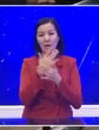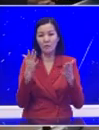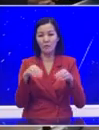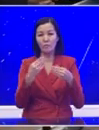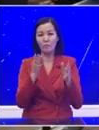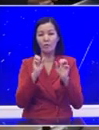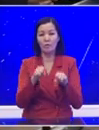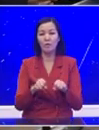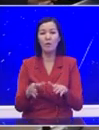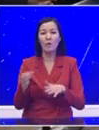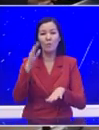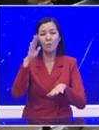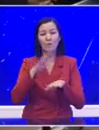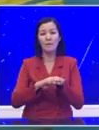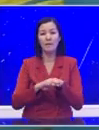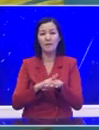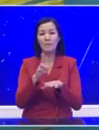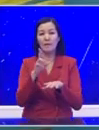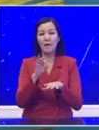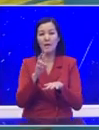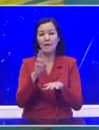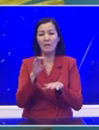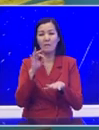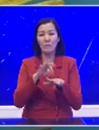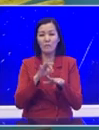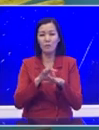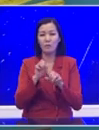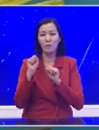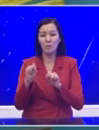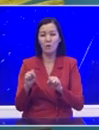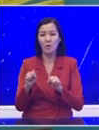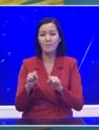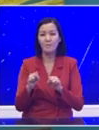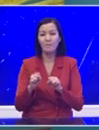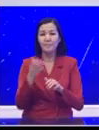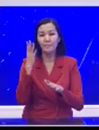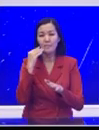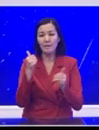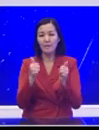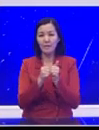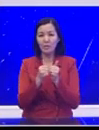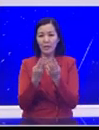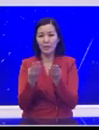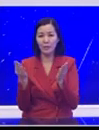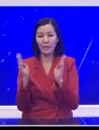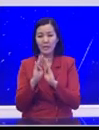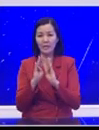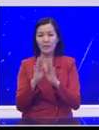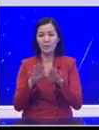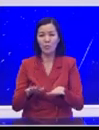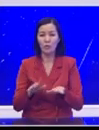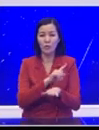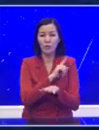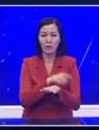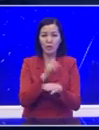сонымен қатар облыс әкімі коронавируспен күрес шараларын ширату, Алматымен шектескен аудандарды залалсыздандырып, блок-пикет жұмыстарын